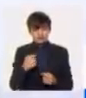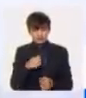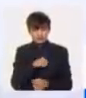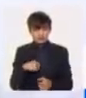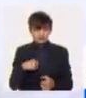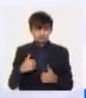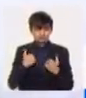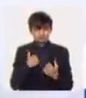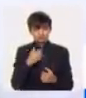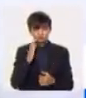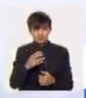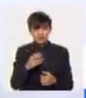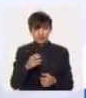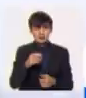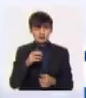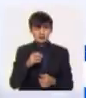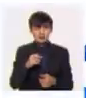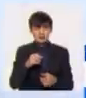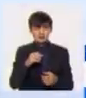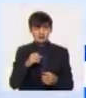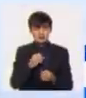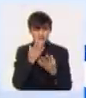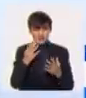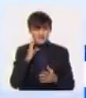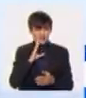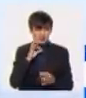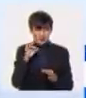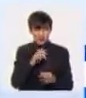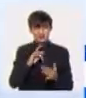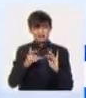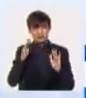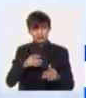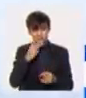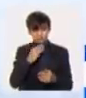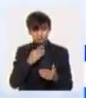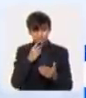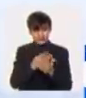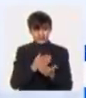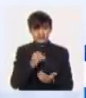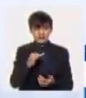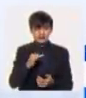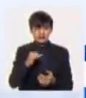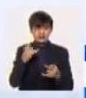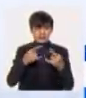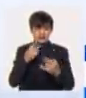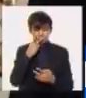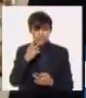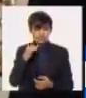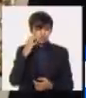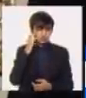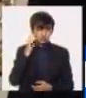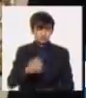силами что-то делать. Святой водичкой его будем кропить в интернете или по телевизору. Будем службу стоять и